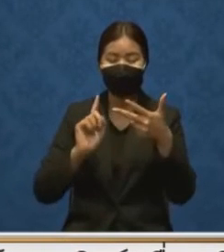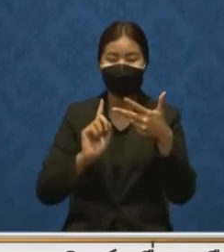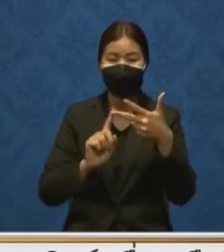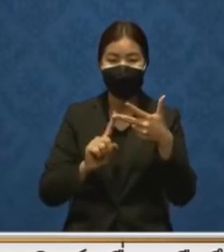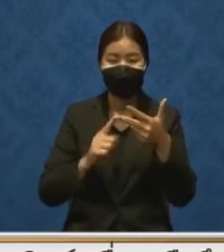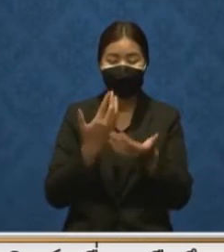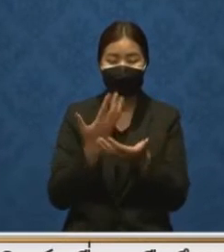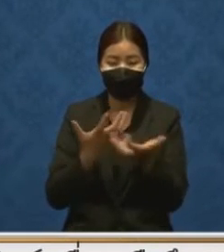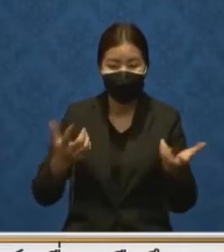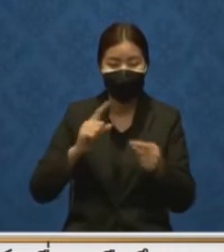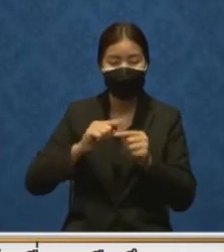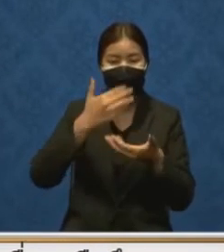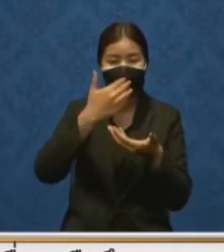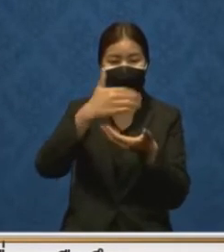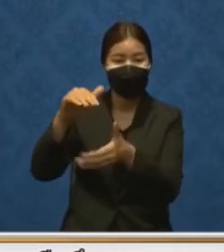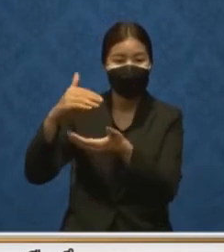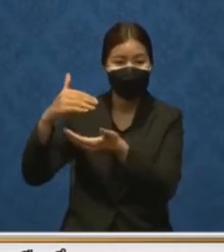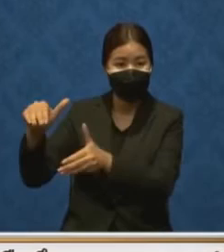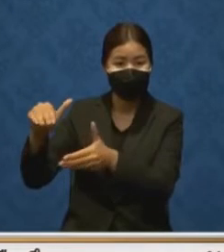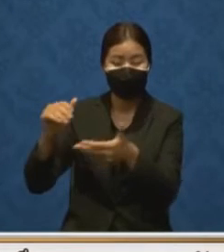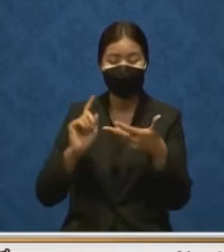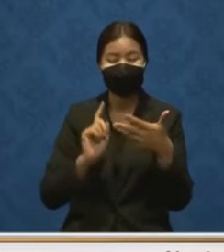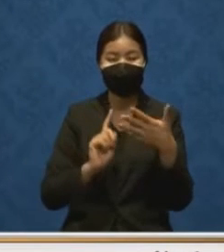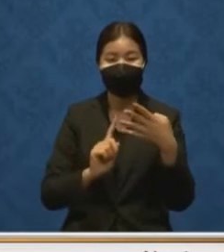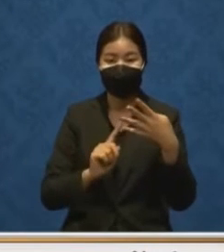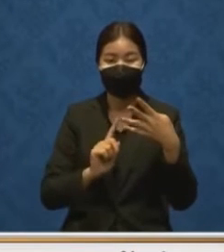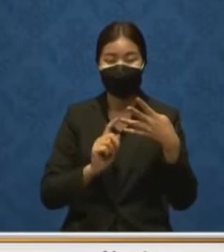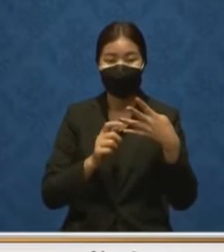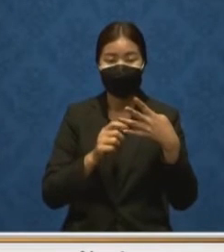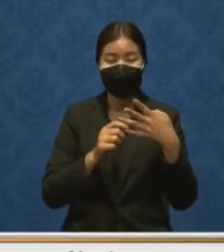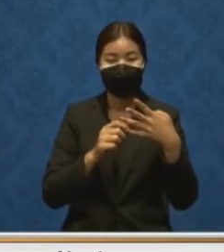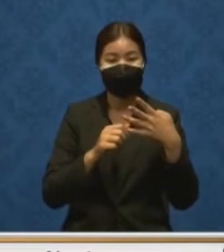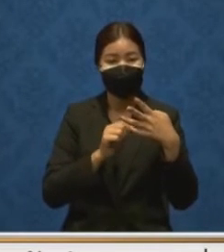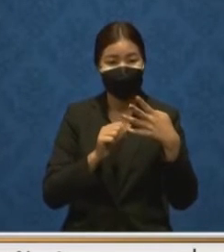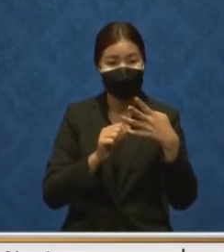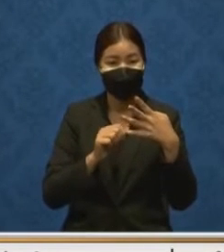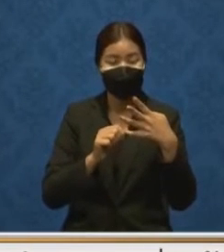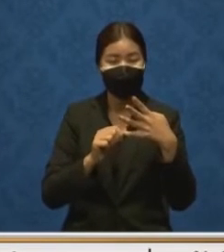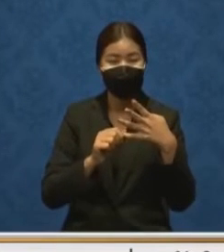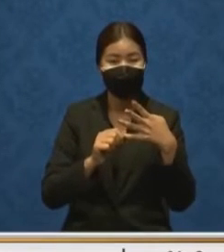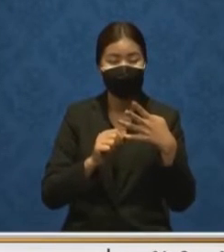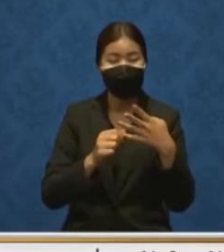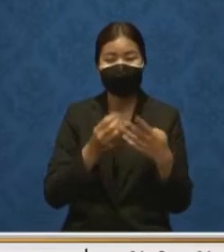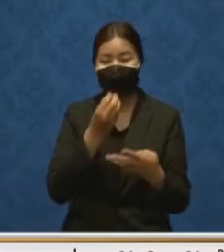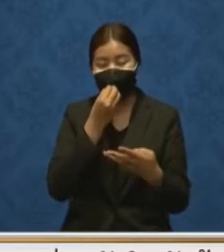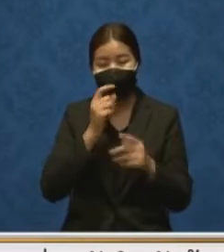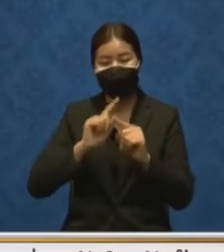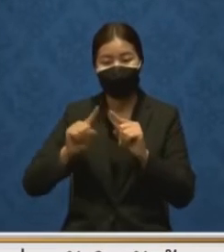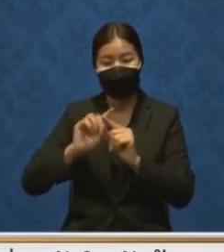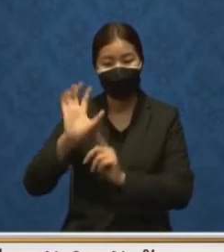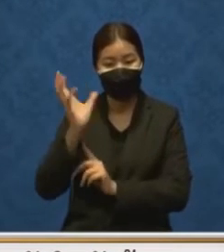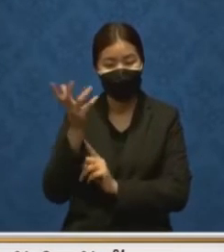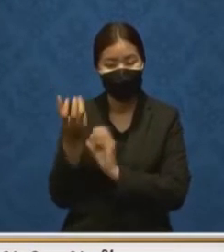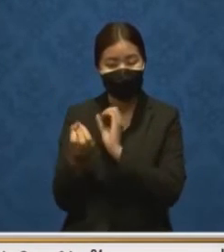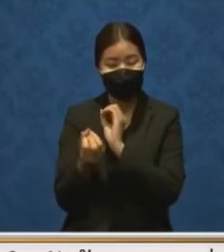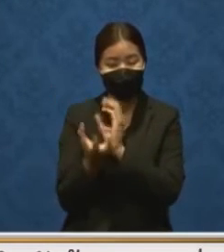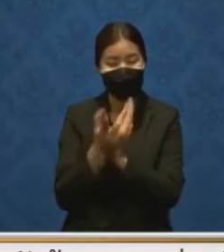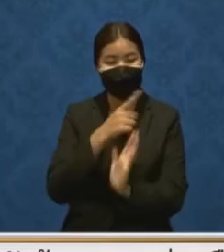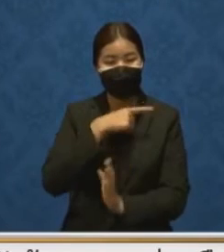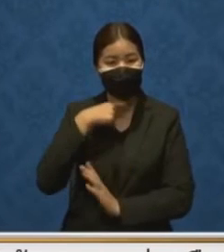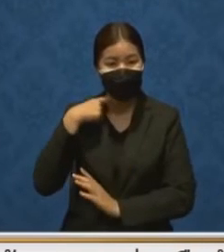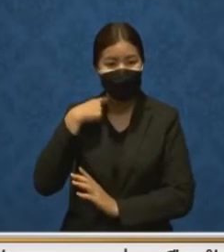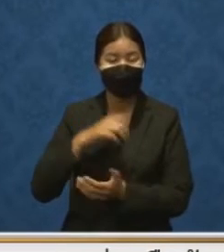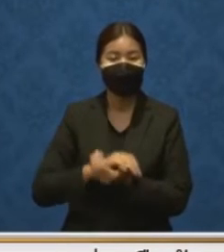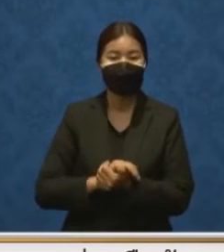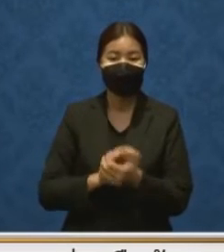ยยยยยยยยยยยยยย